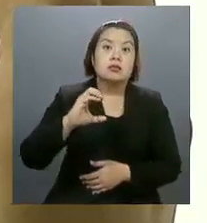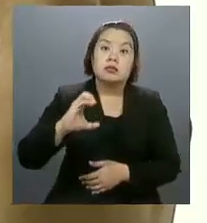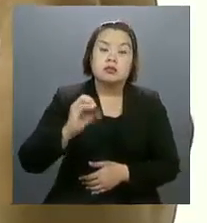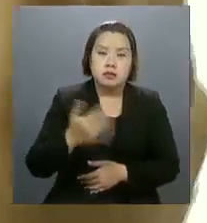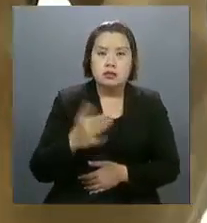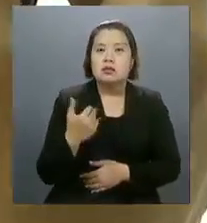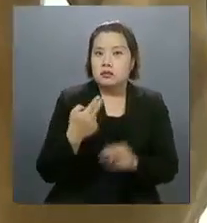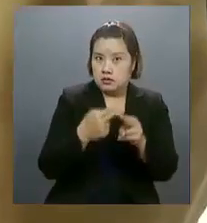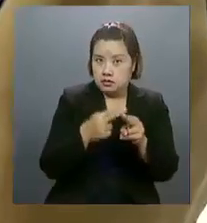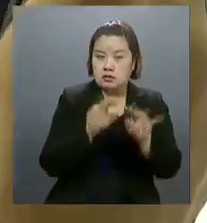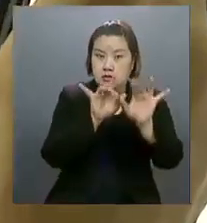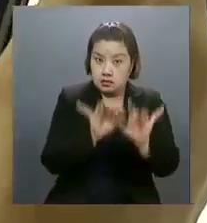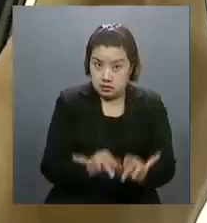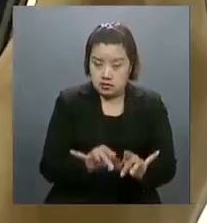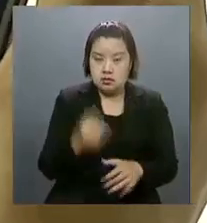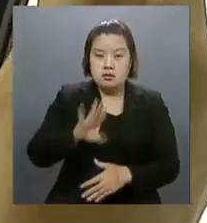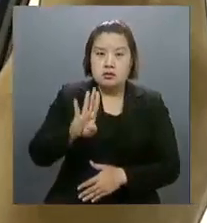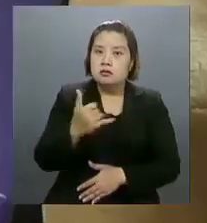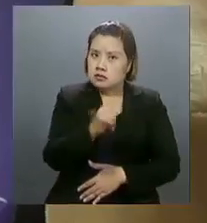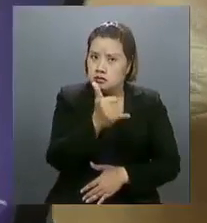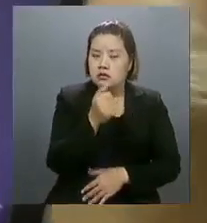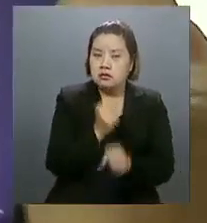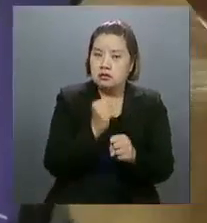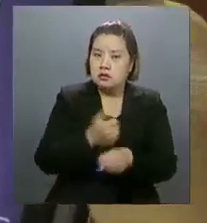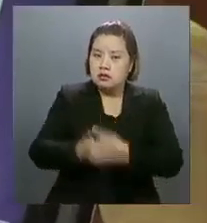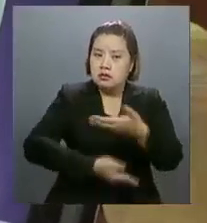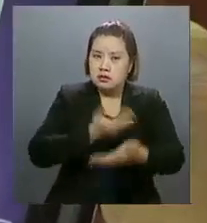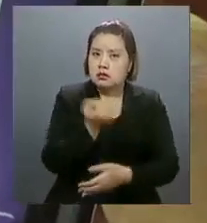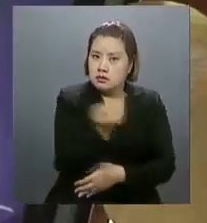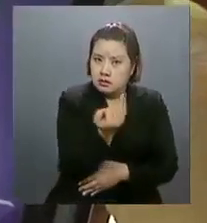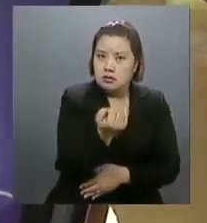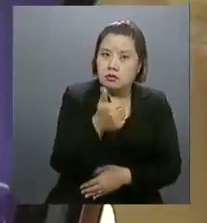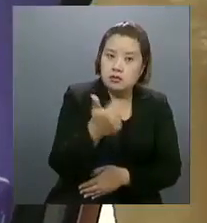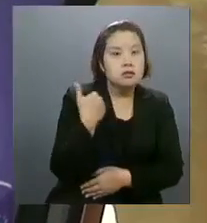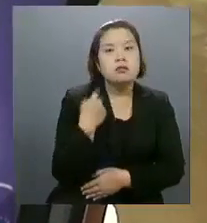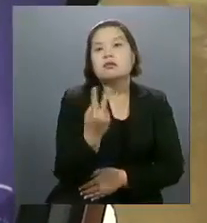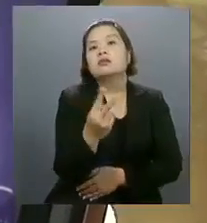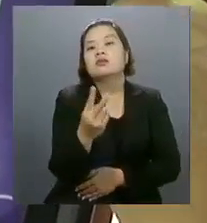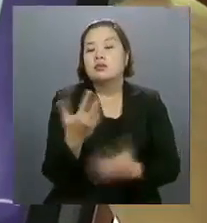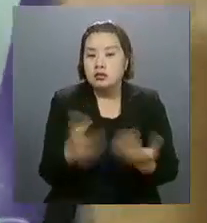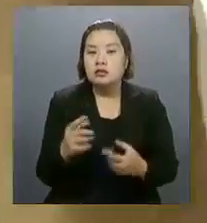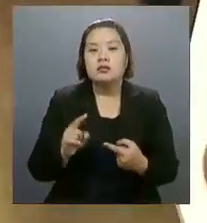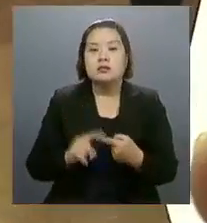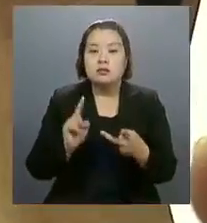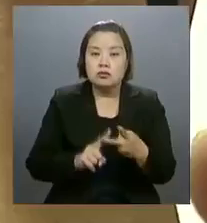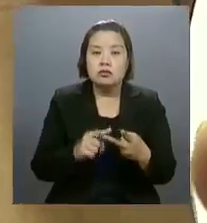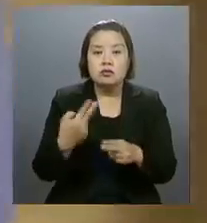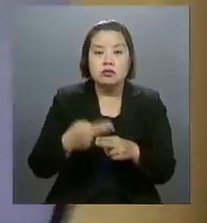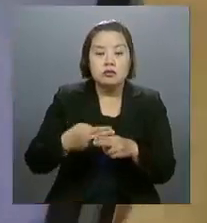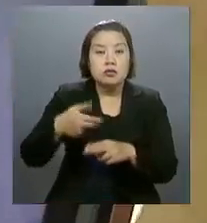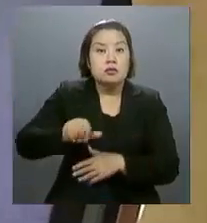ายชื่อบริษัทที่เสี่ยงในการทำธุรกิจหรือบริษัทที่ดีหรือรายชื่อผู้ประกอบการที่ได้รับเครื่องหมาย